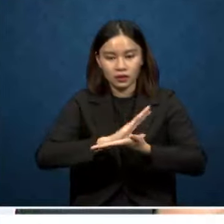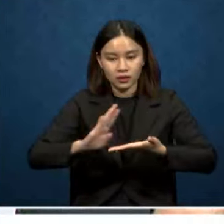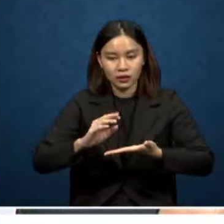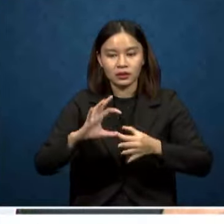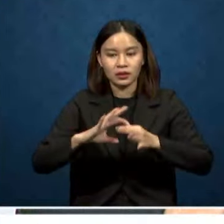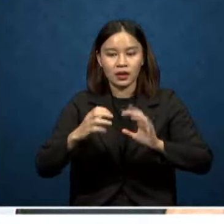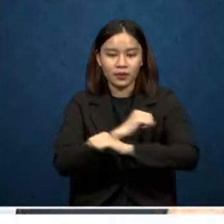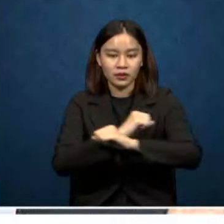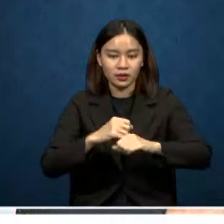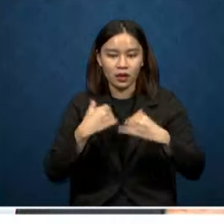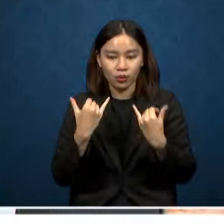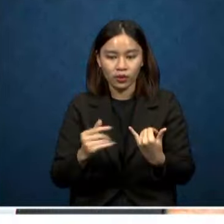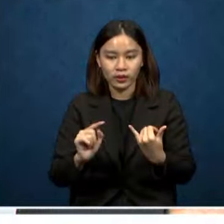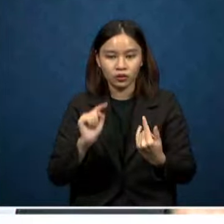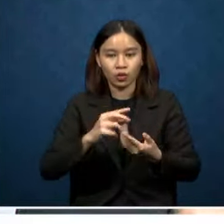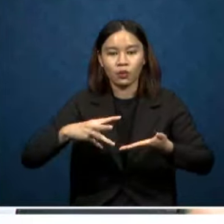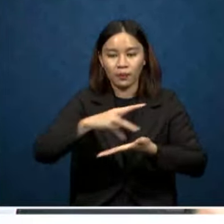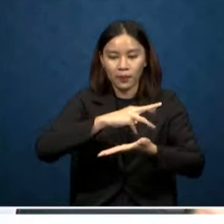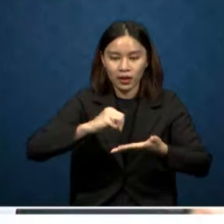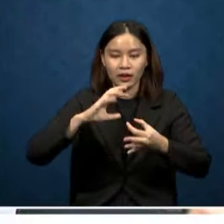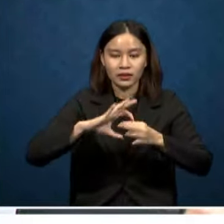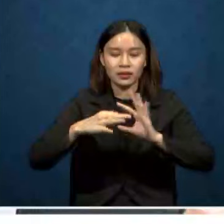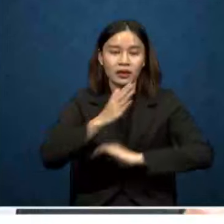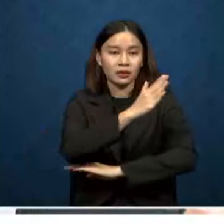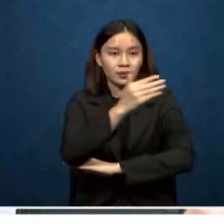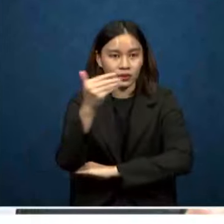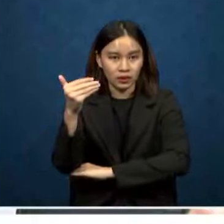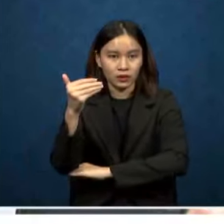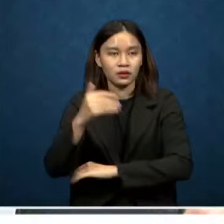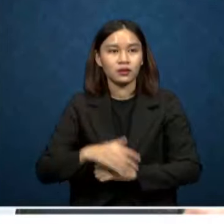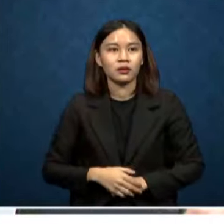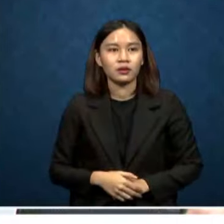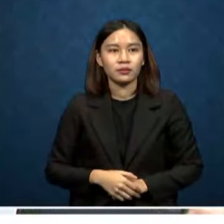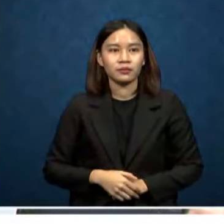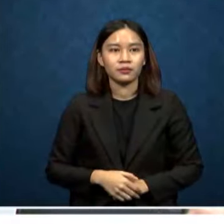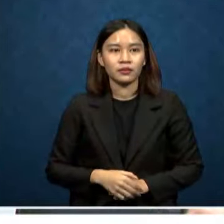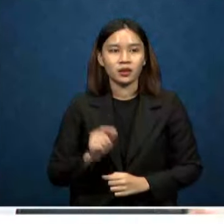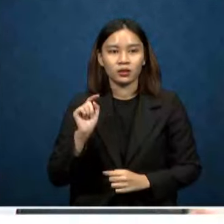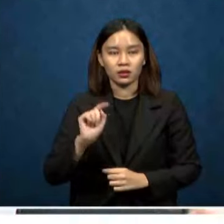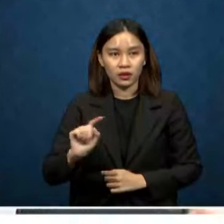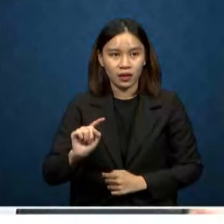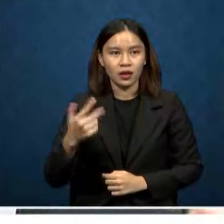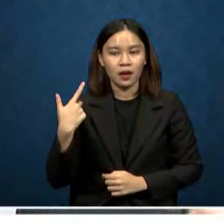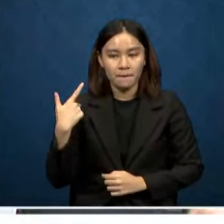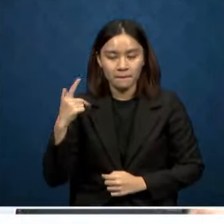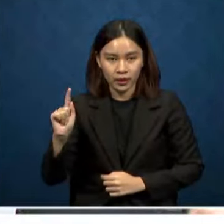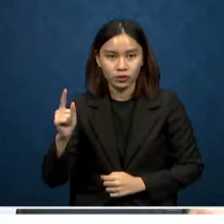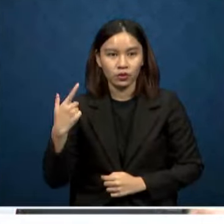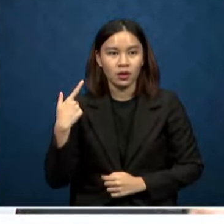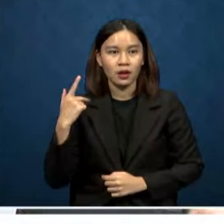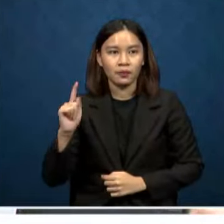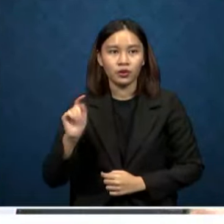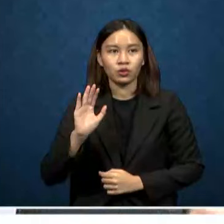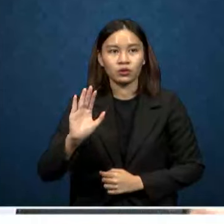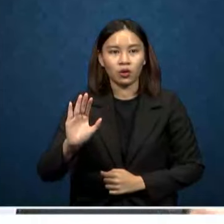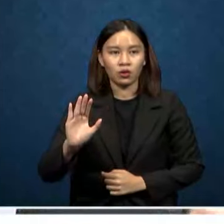ศึกษาทุกวันนี้มาเป็นมหาวิทยาลัยการกีฬาแห่งชาตินี่คือคุณคุณประโยชน์คุณุปกรณ์ของ